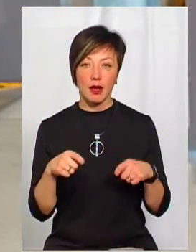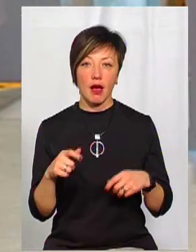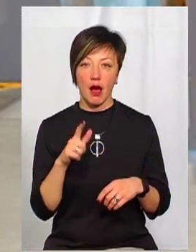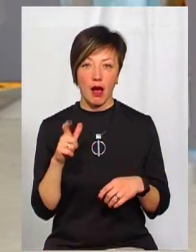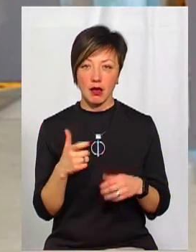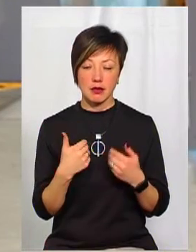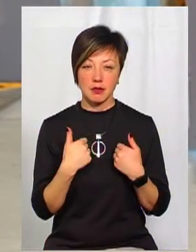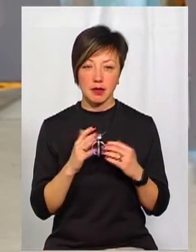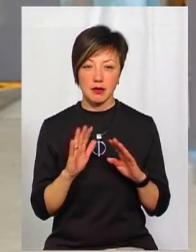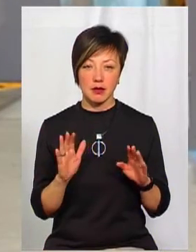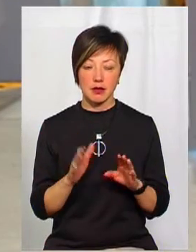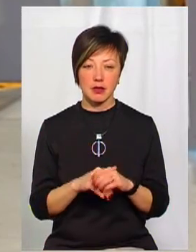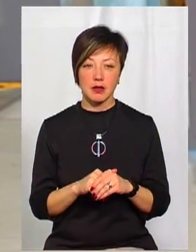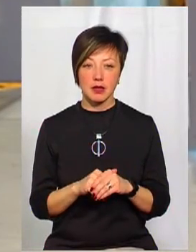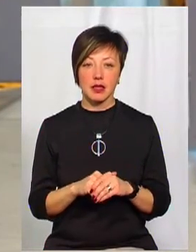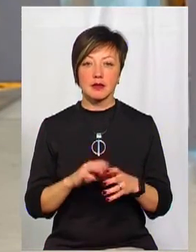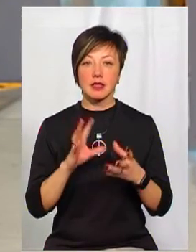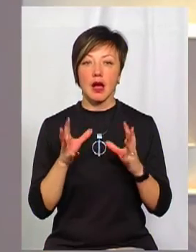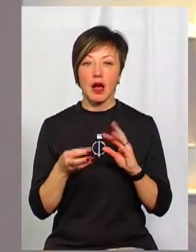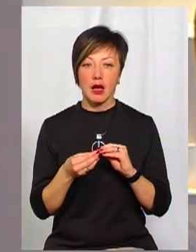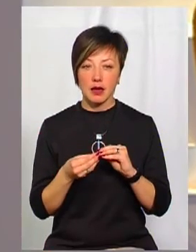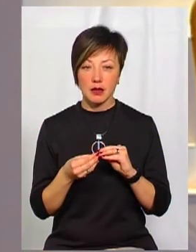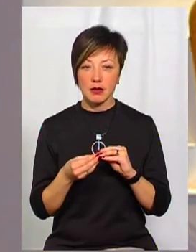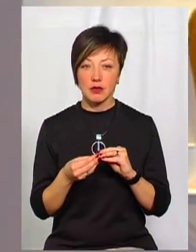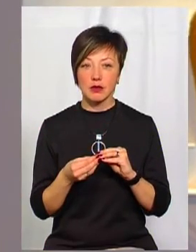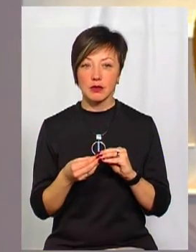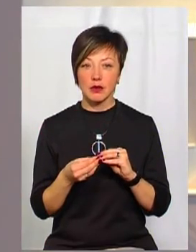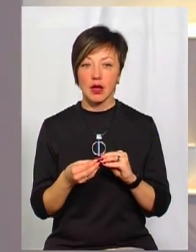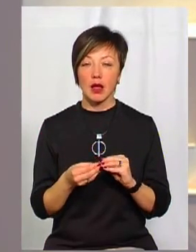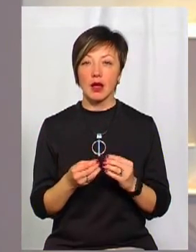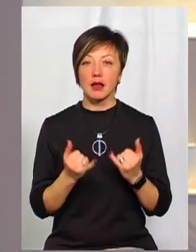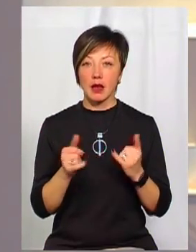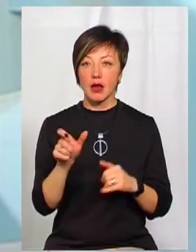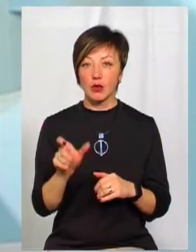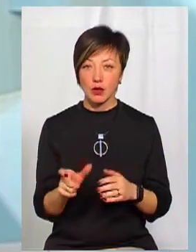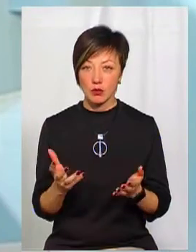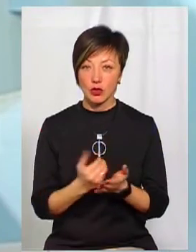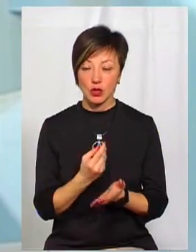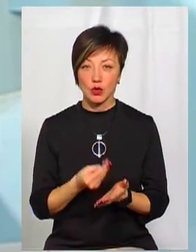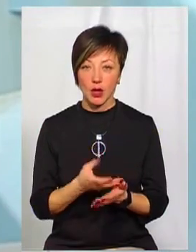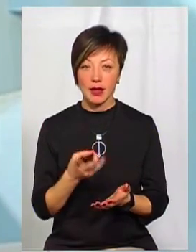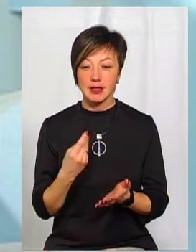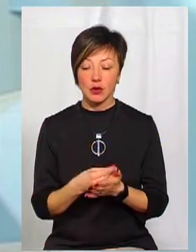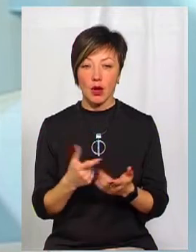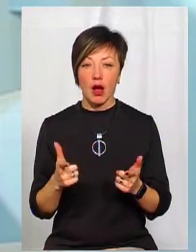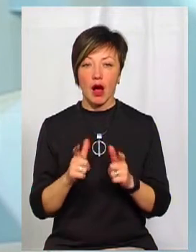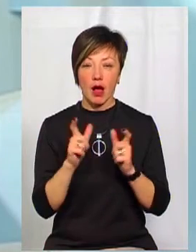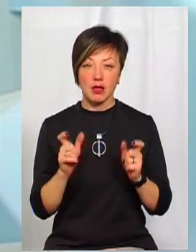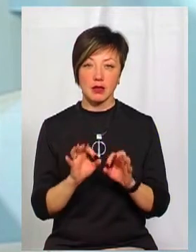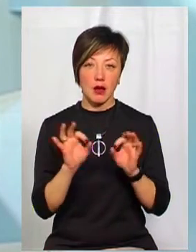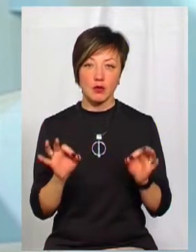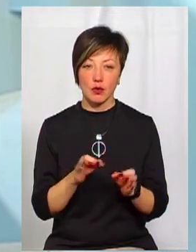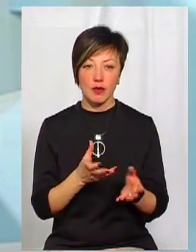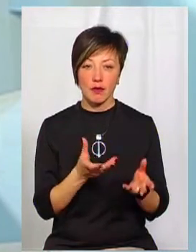ми не постачаємо газ. В загальному для споживача все одно виходить здорожче. Так, ми на ціну газу абсолютно